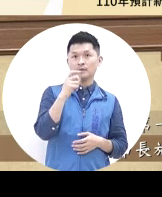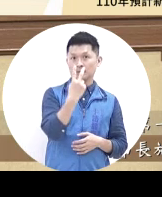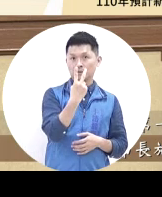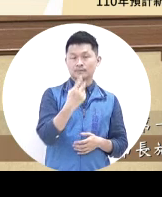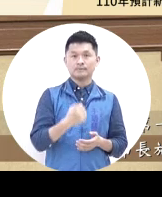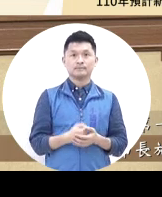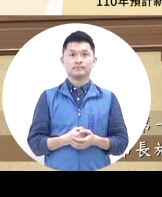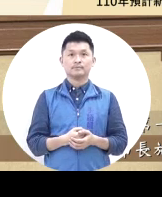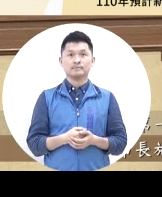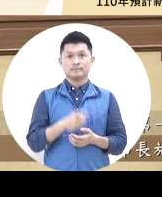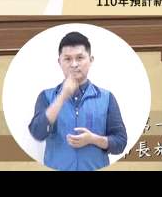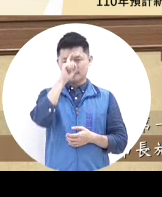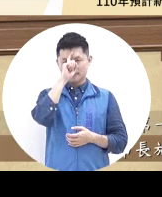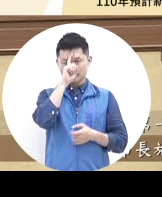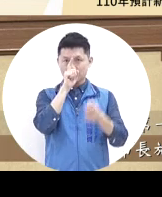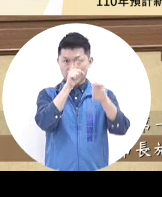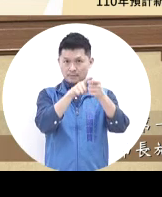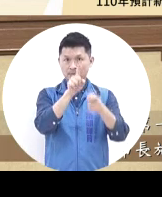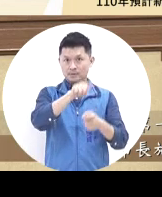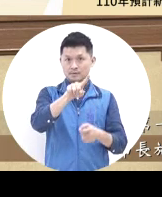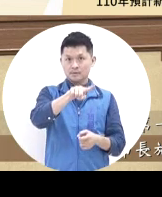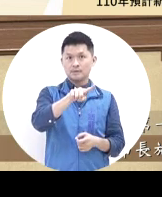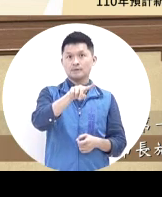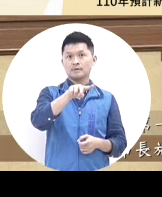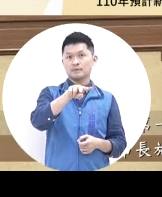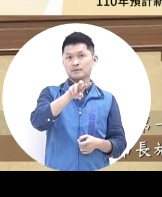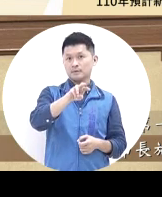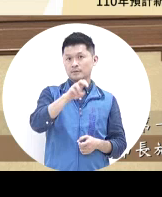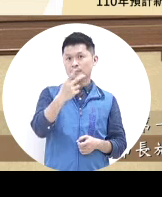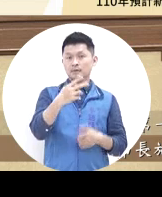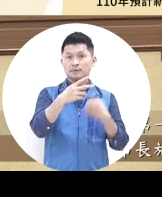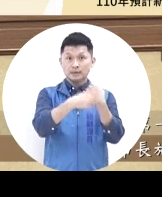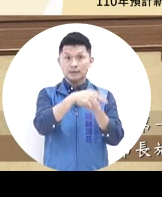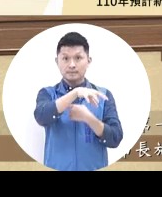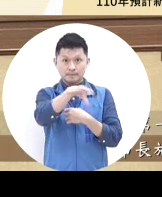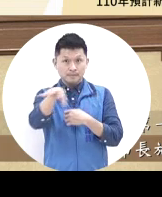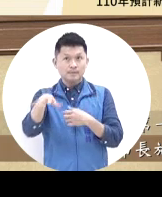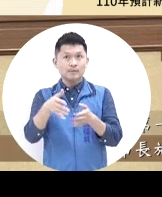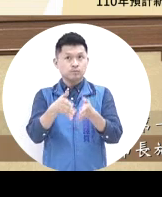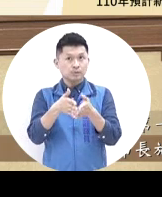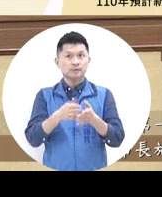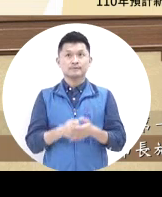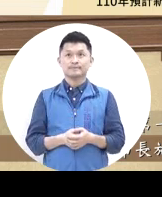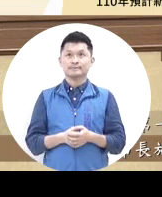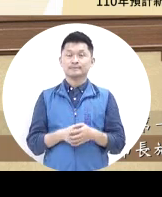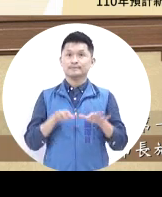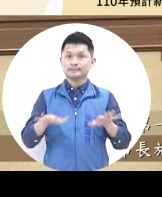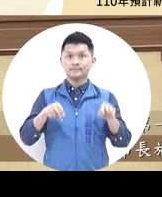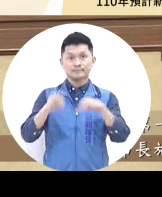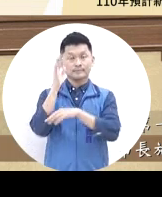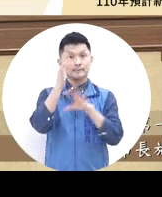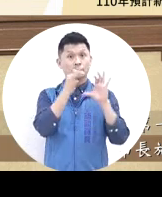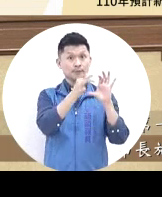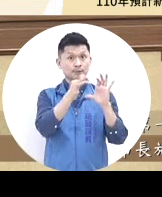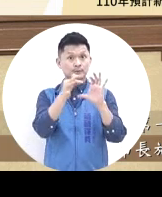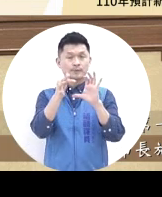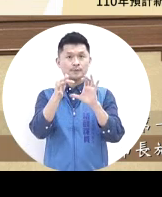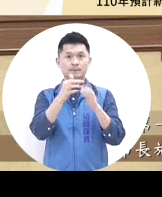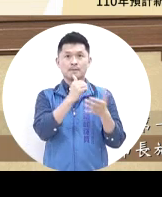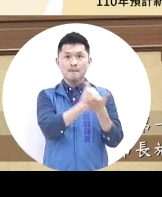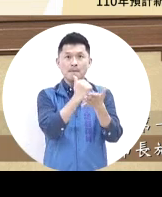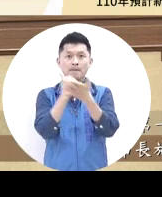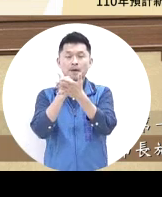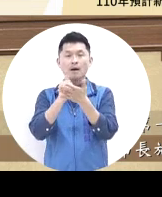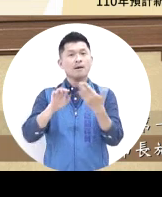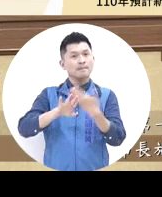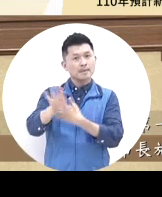朝1032个里都有银发俱乐部。那现在有14个行政区域达标，其他的